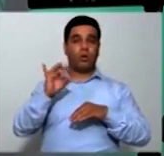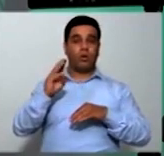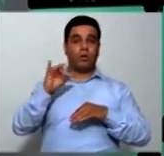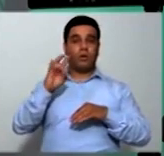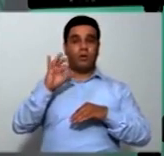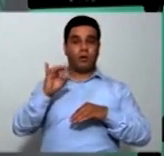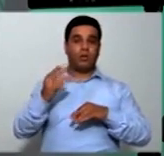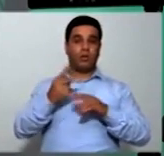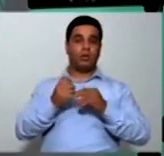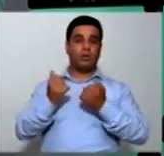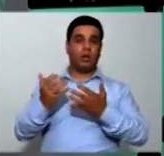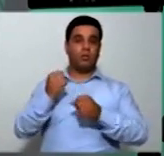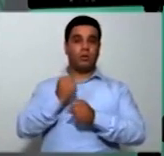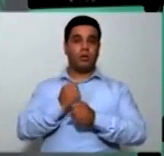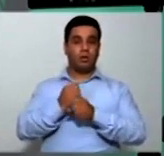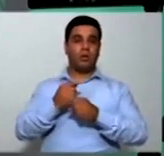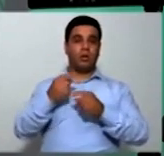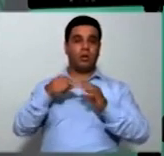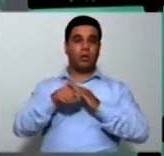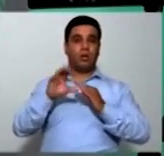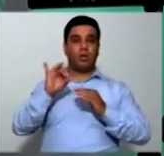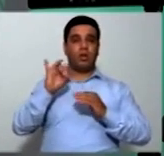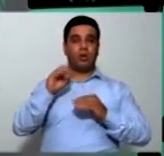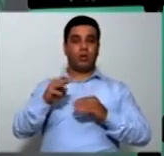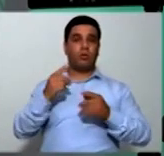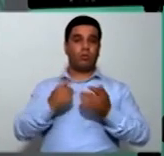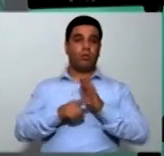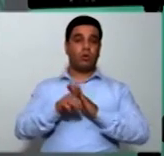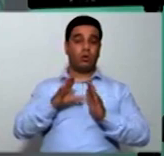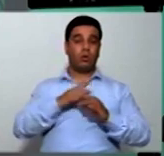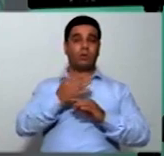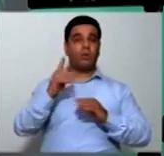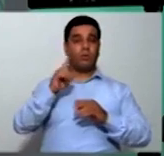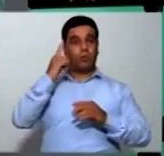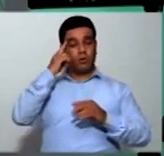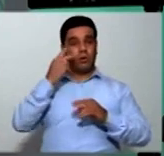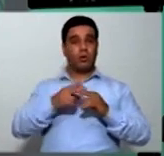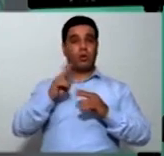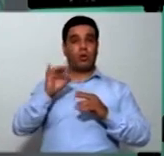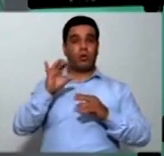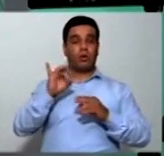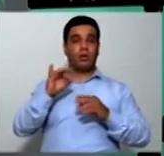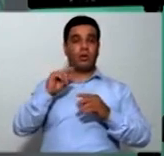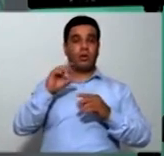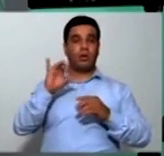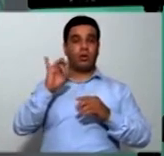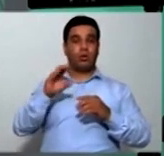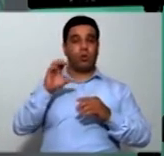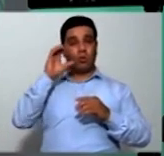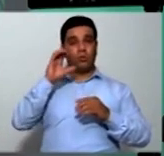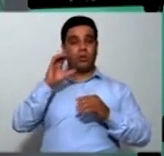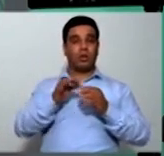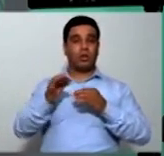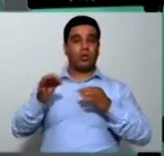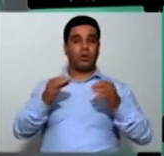kollektivlashtirishga jalb etish siyosati boshlandi. Xo'sh, nima deb o'ylaysiz? Kollektivlashtirish siyosatiga O'zbekiston qishloqlarida